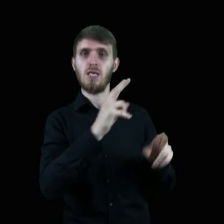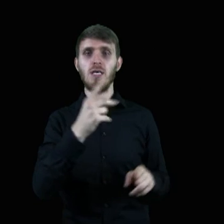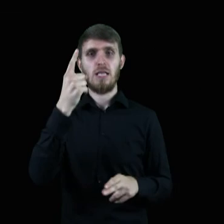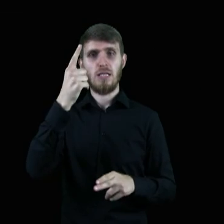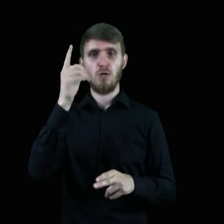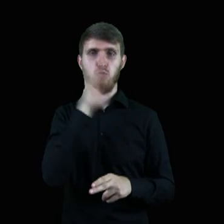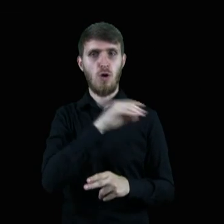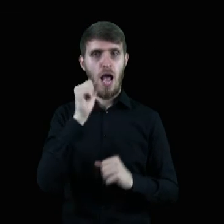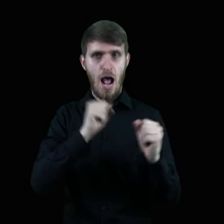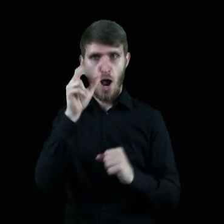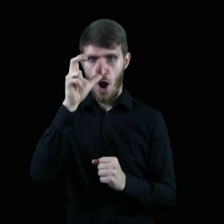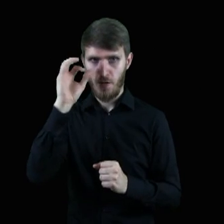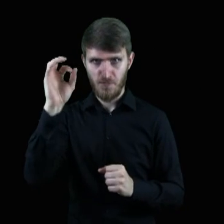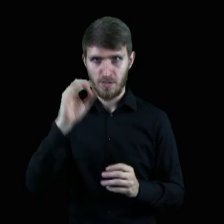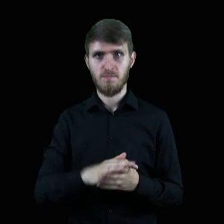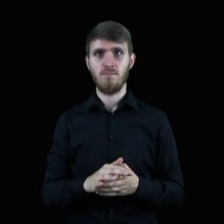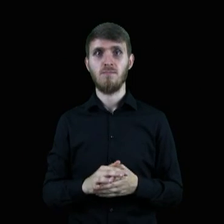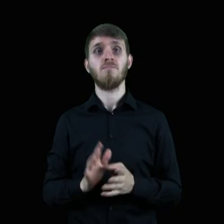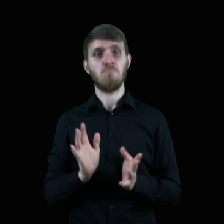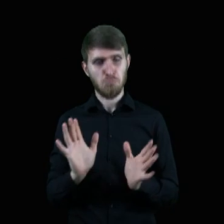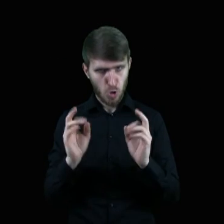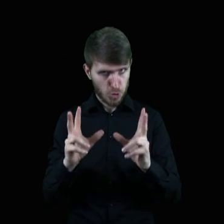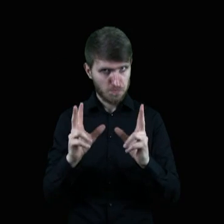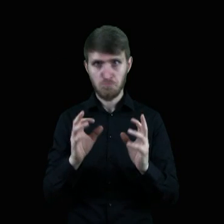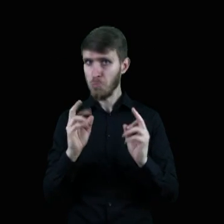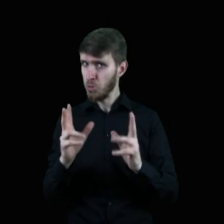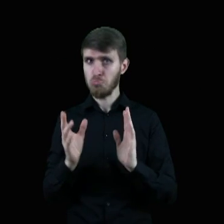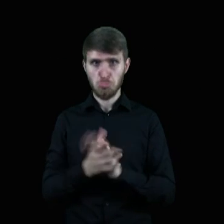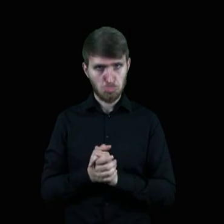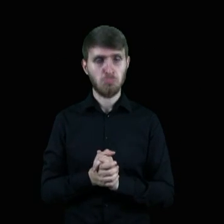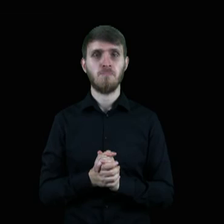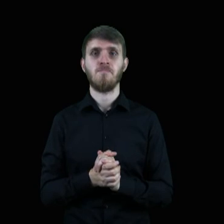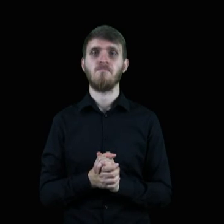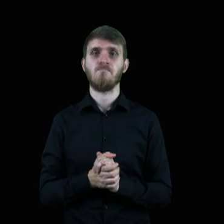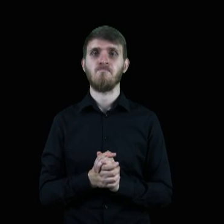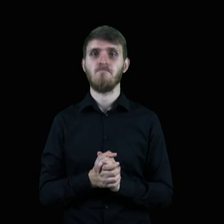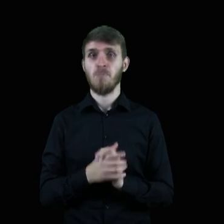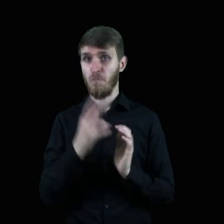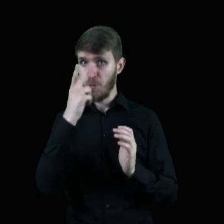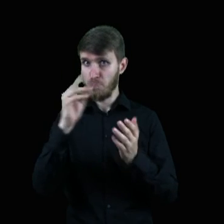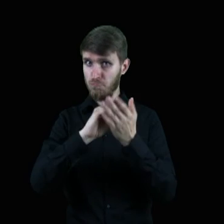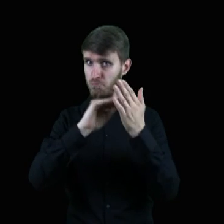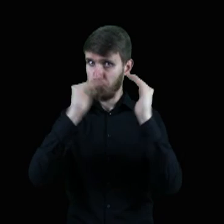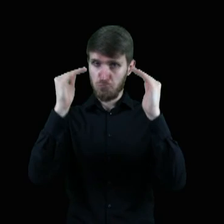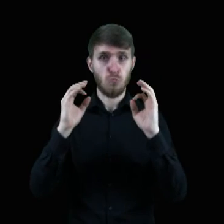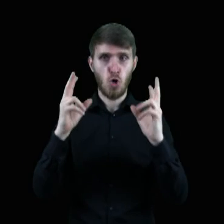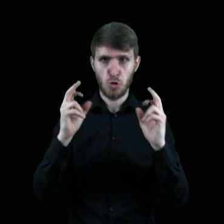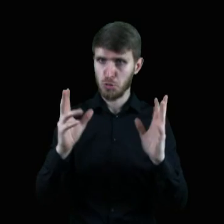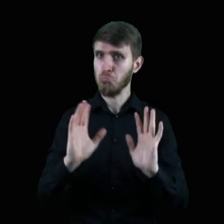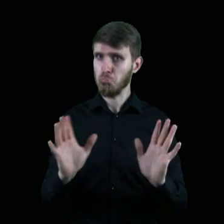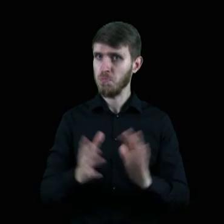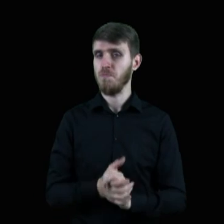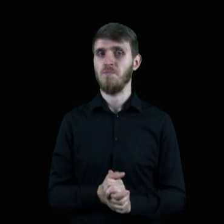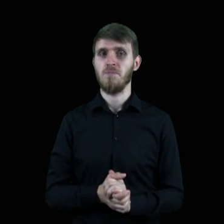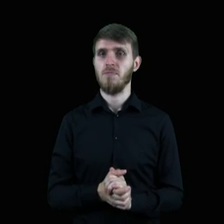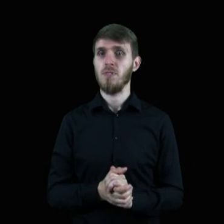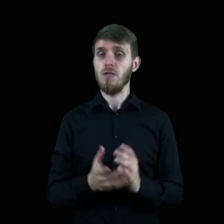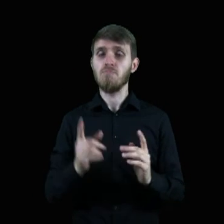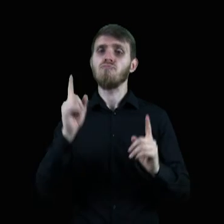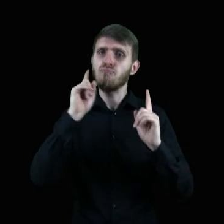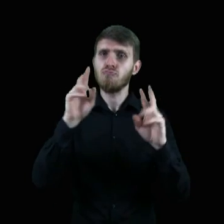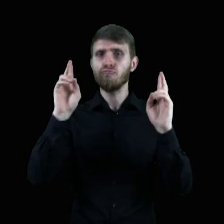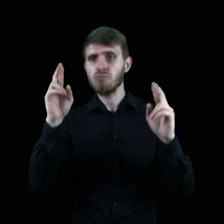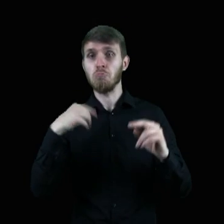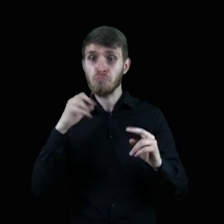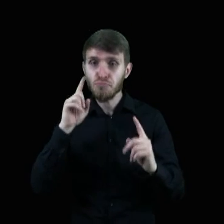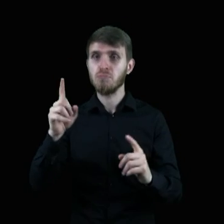i zobowiązania, może nie pasywa, zobowiązania, to mam 100 zł ze sprzedanej akcji i jestem winien jedną